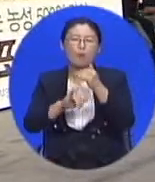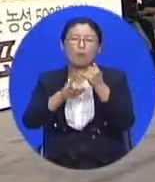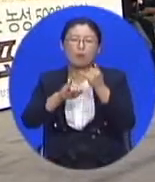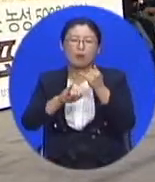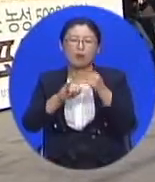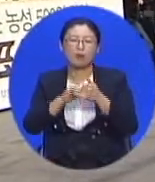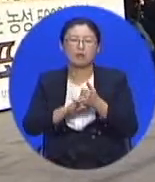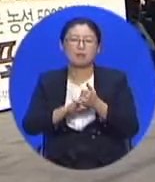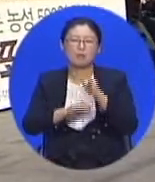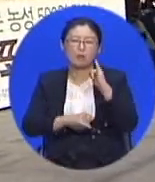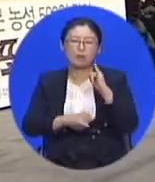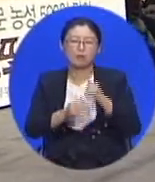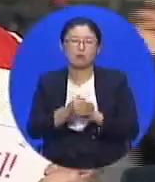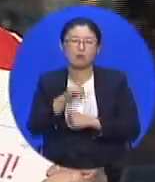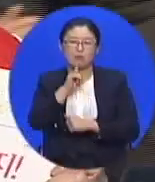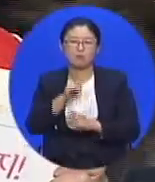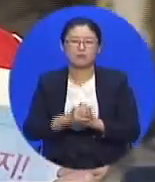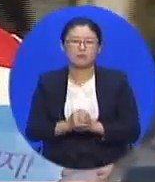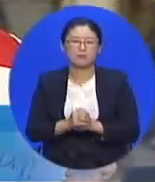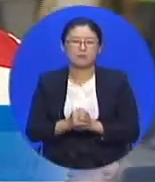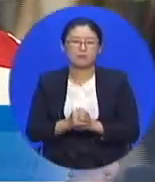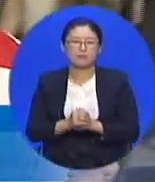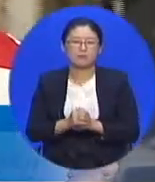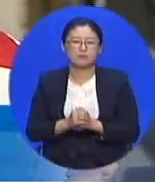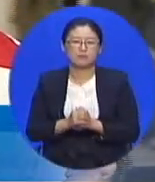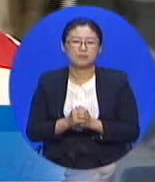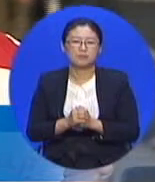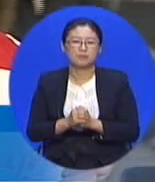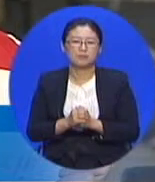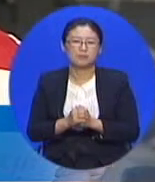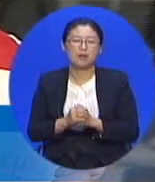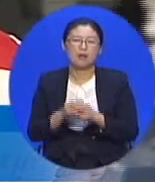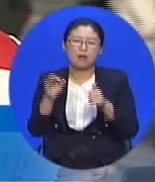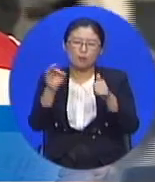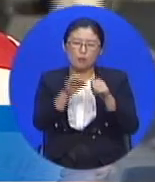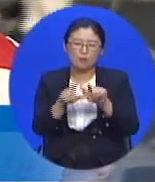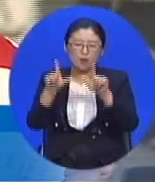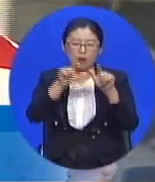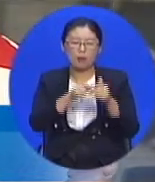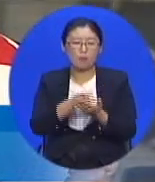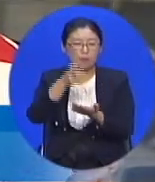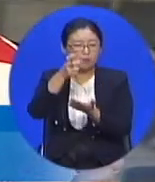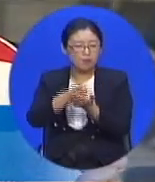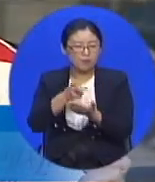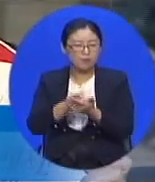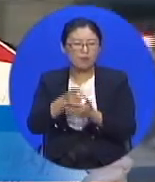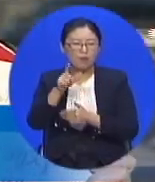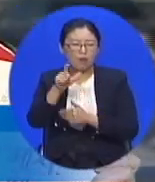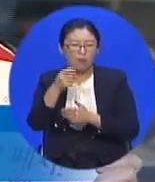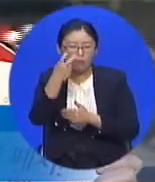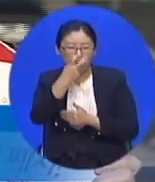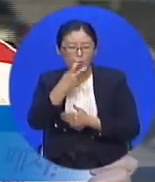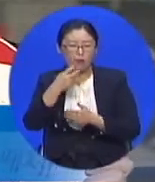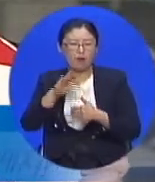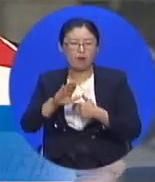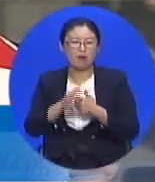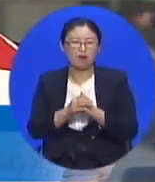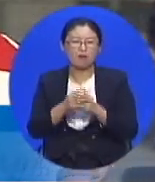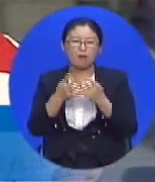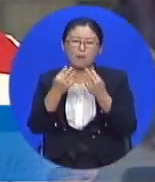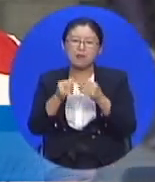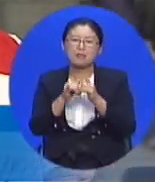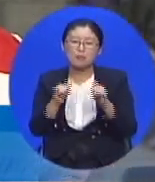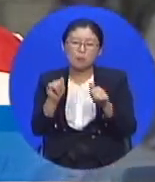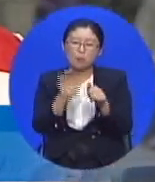않고 있다고 지적했습니다. 정부가 노동자에 대해서 강하게 보호하고 있었던 빈곤층을 더 많은 사람들이 보호할 수 있게 만드는